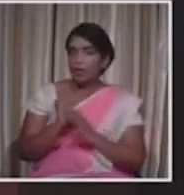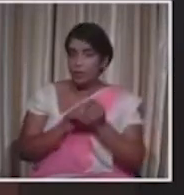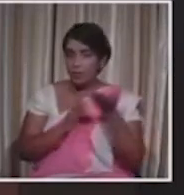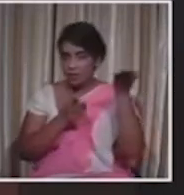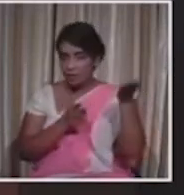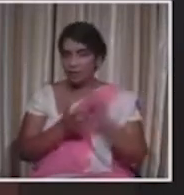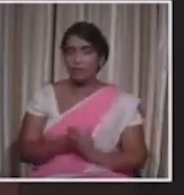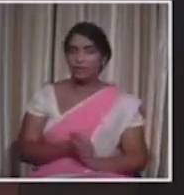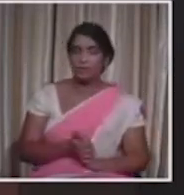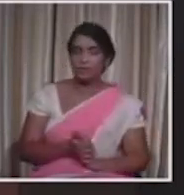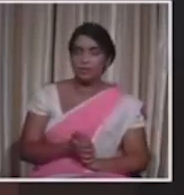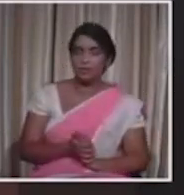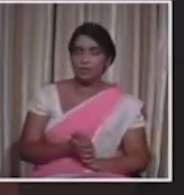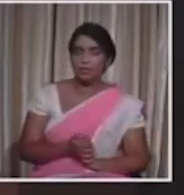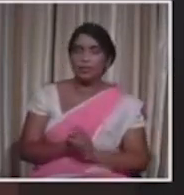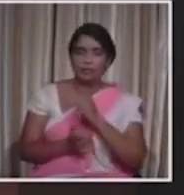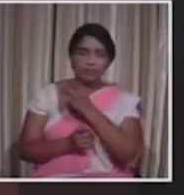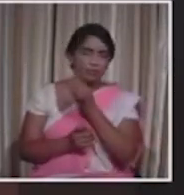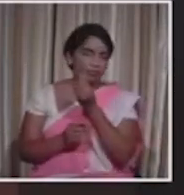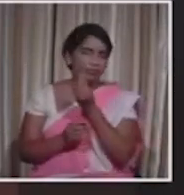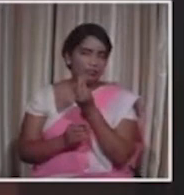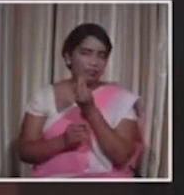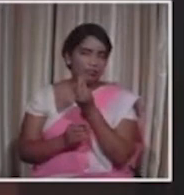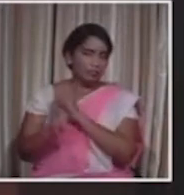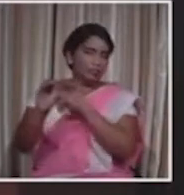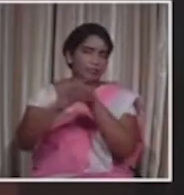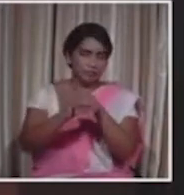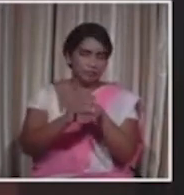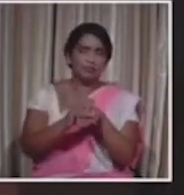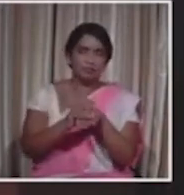නිසා එතුමාට මේකට පොඩ්ඩක් මැදිහත් වෙලා